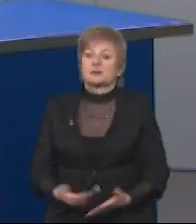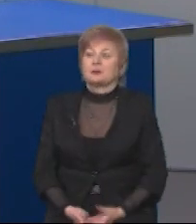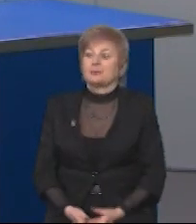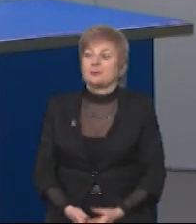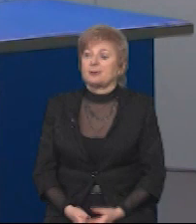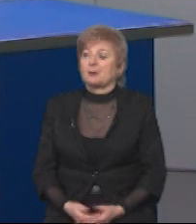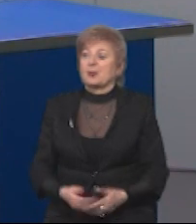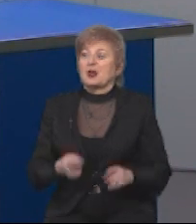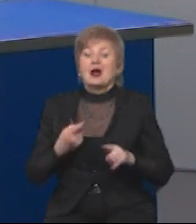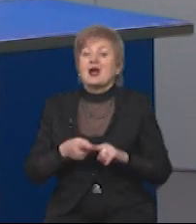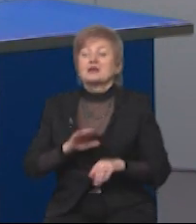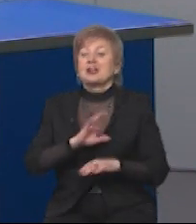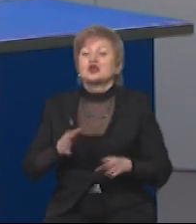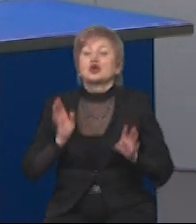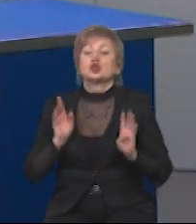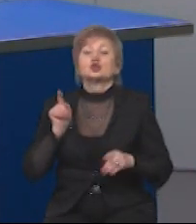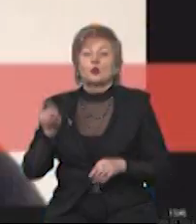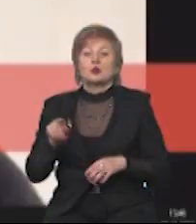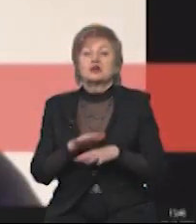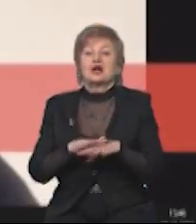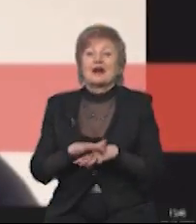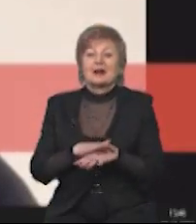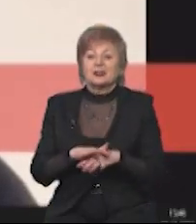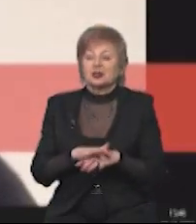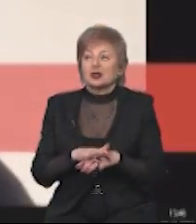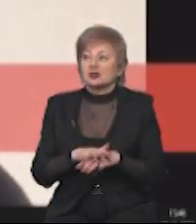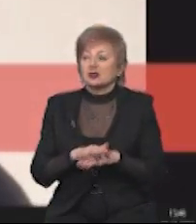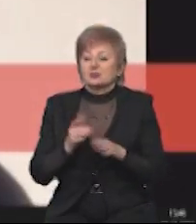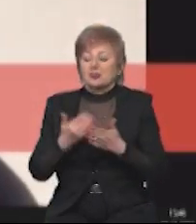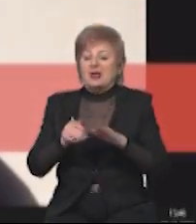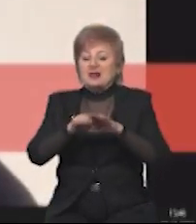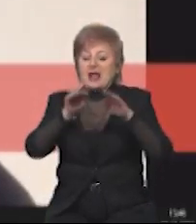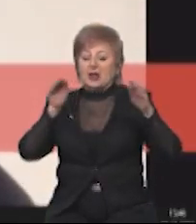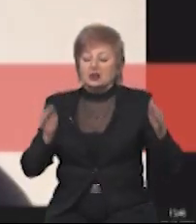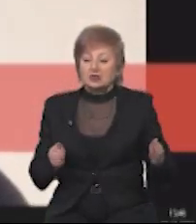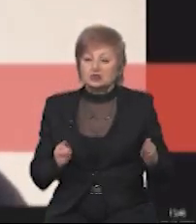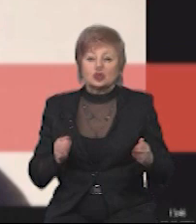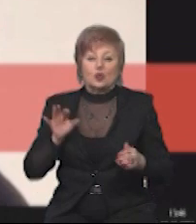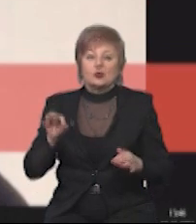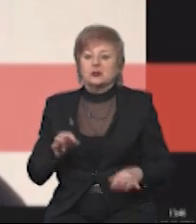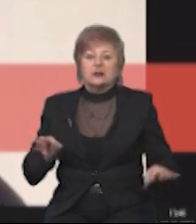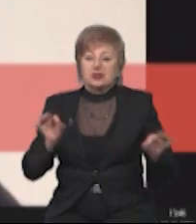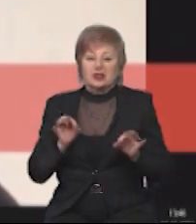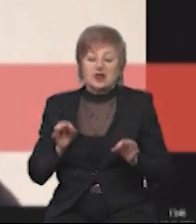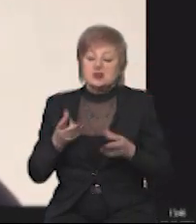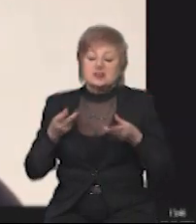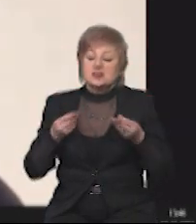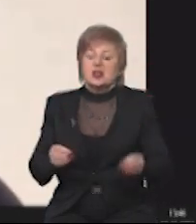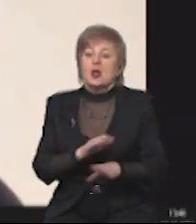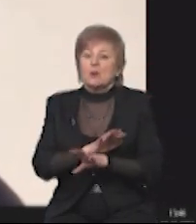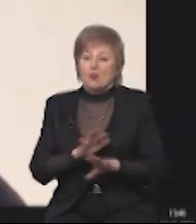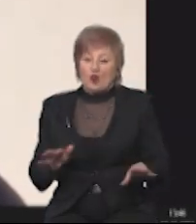Це не той ринок відкритий, це роздрібний ринок відкритий. Він ніяким образом не впливає